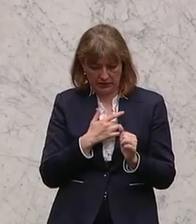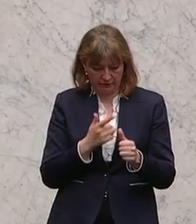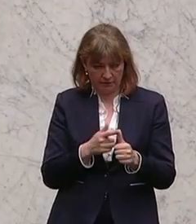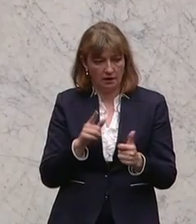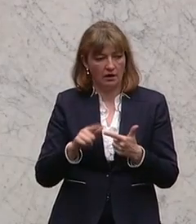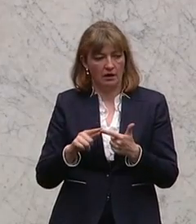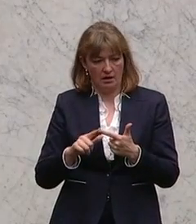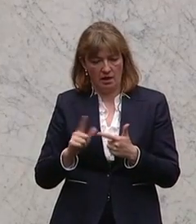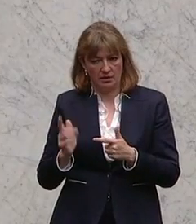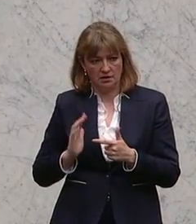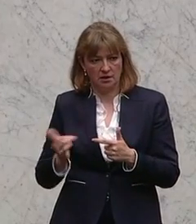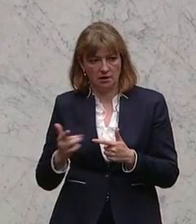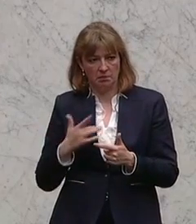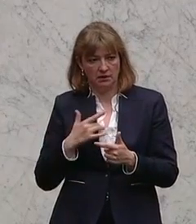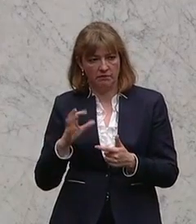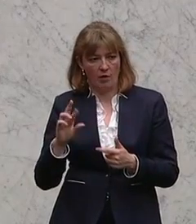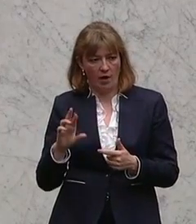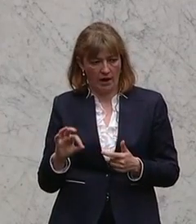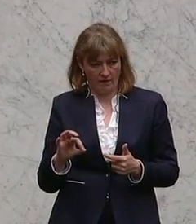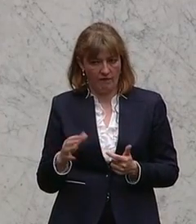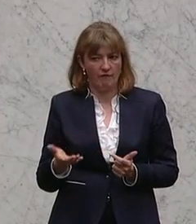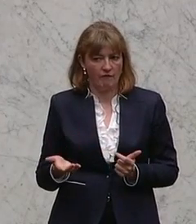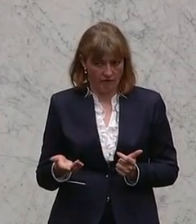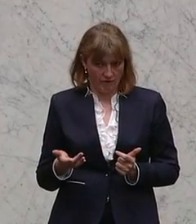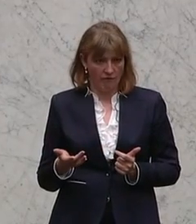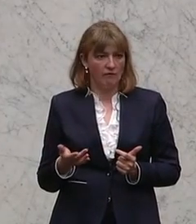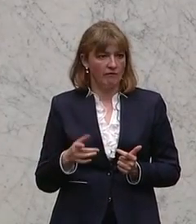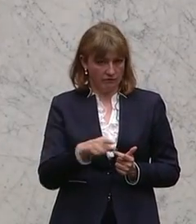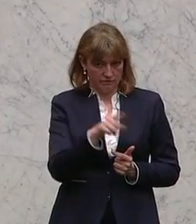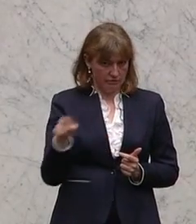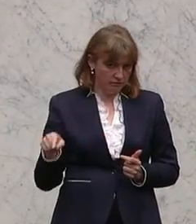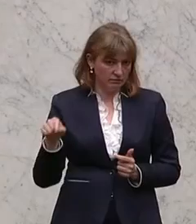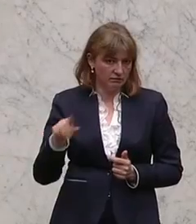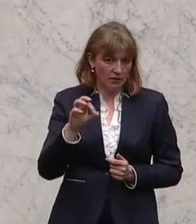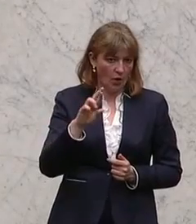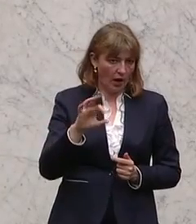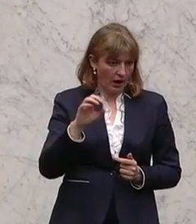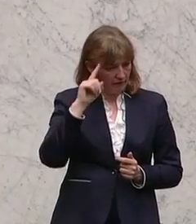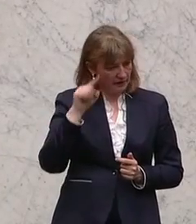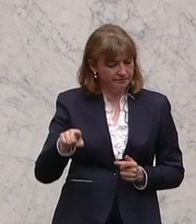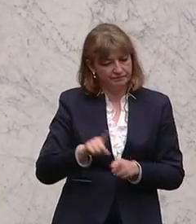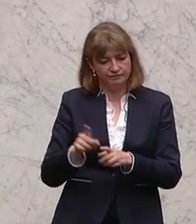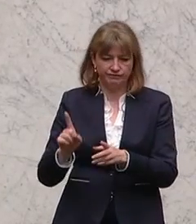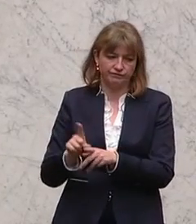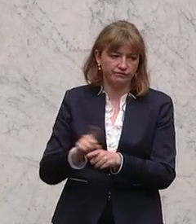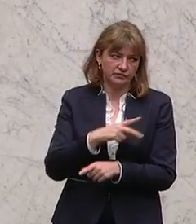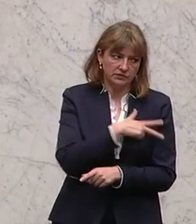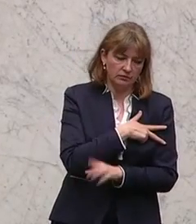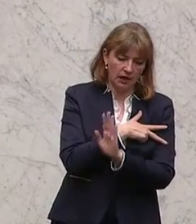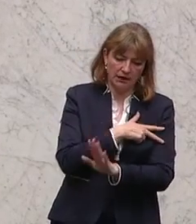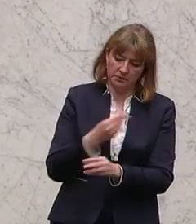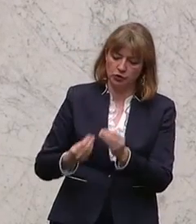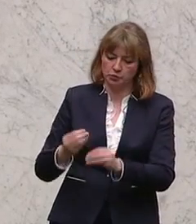andererseits den ORF. Weil der ORF ist, und das wissen wir alle, die Spielwiese der SPÖ,